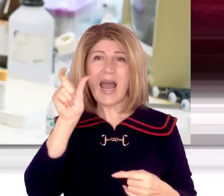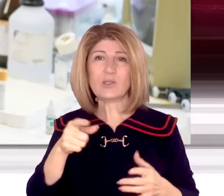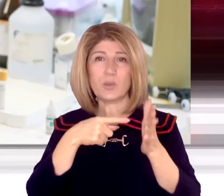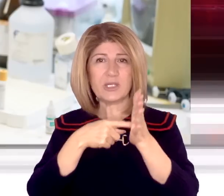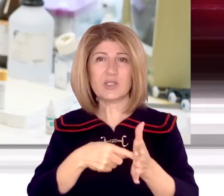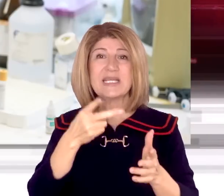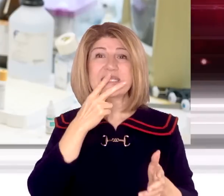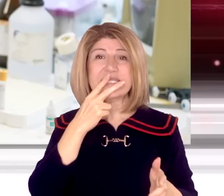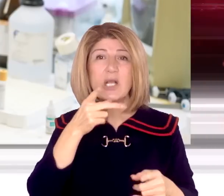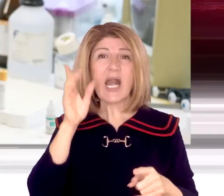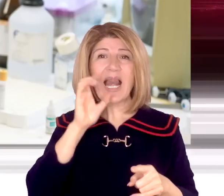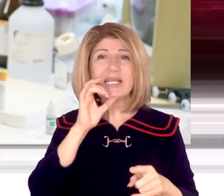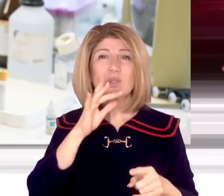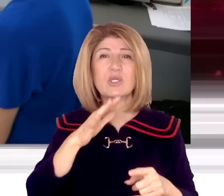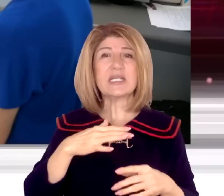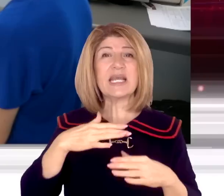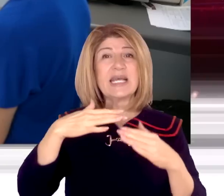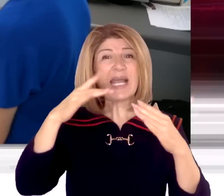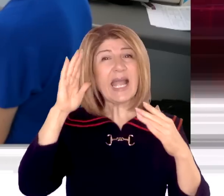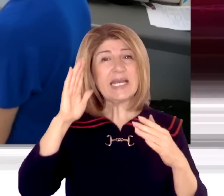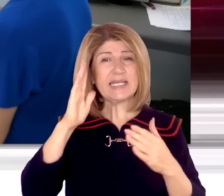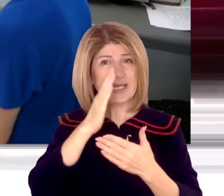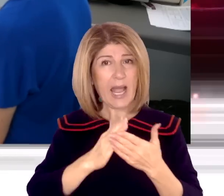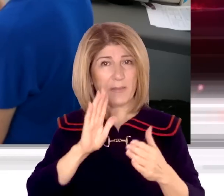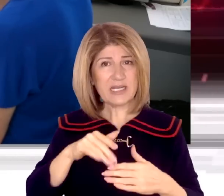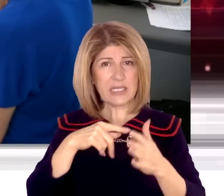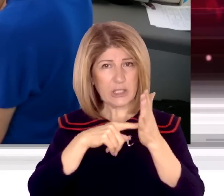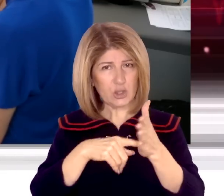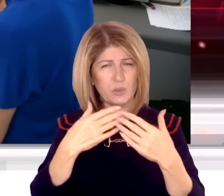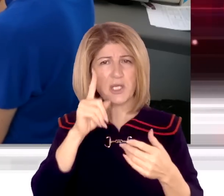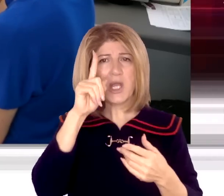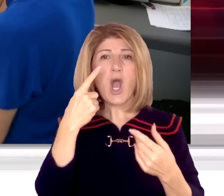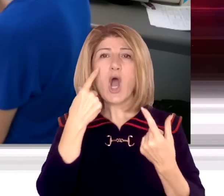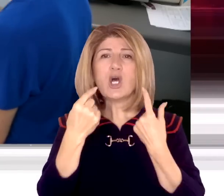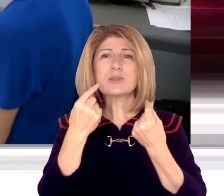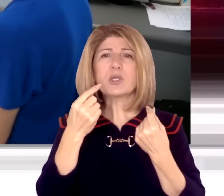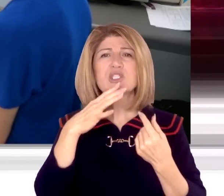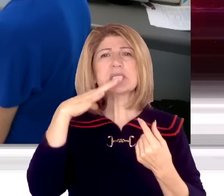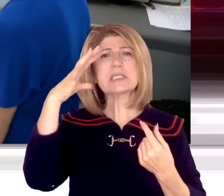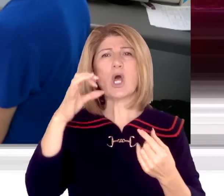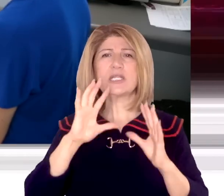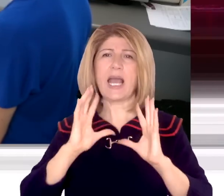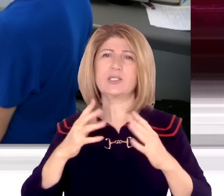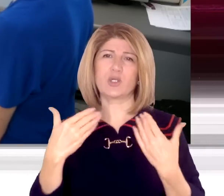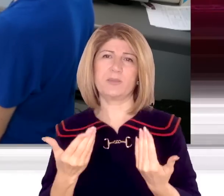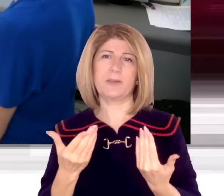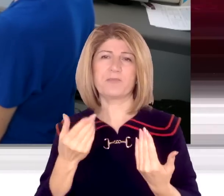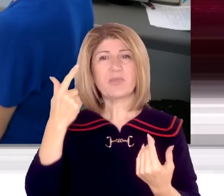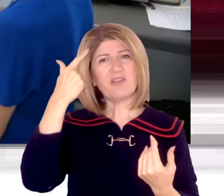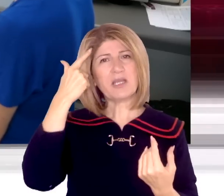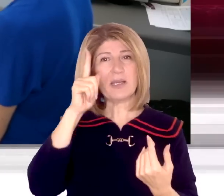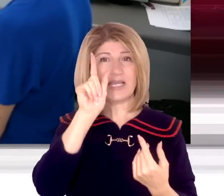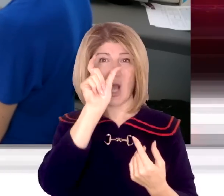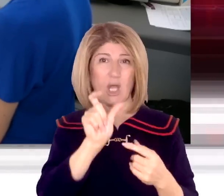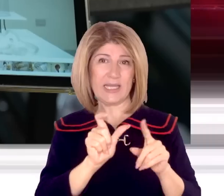درسته. ما برای اینکه به مردم نشون بدیم که خطر سیگارهای الکترونیکی به مراتب کمتر از سیگار معمولیه، یه آزمایش ساده انجام